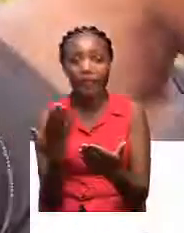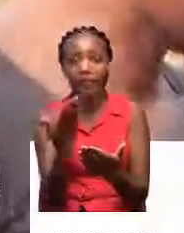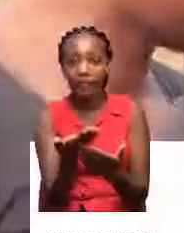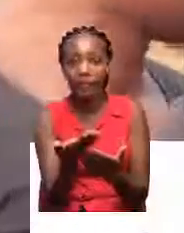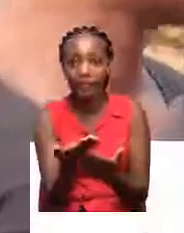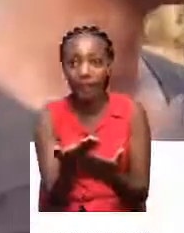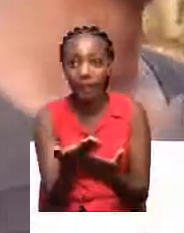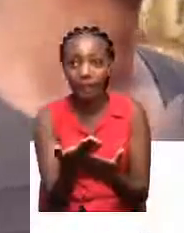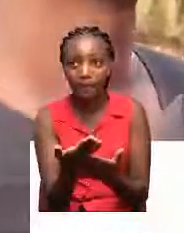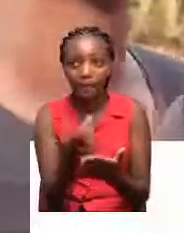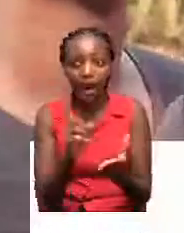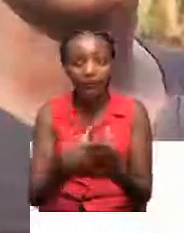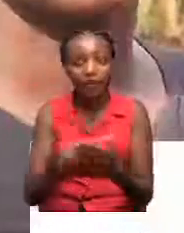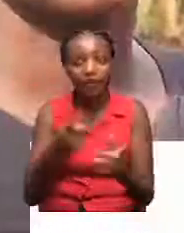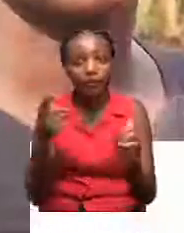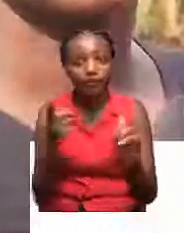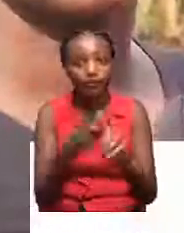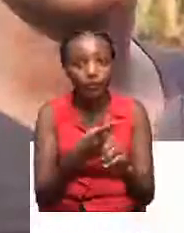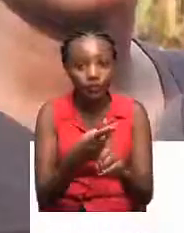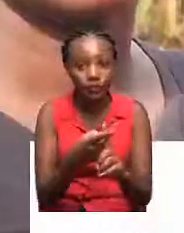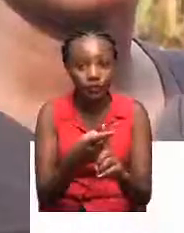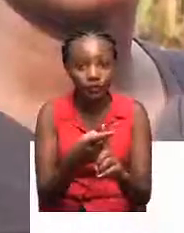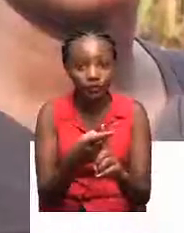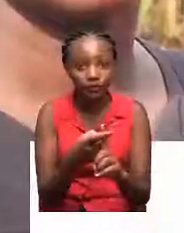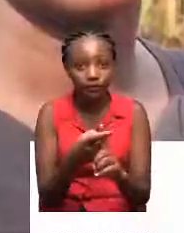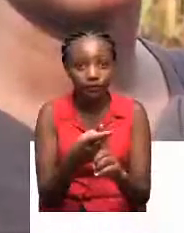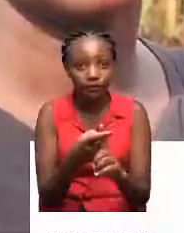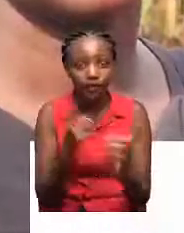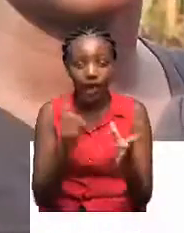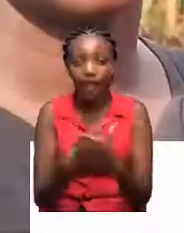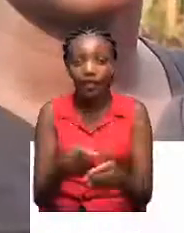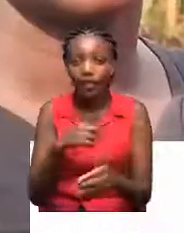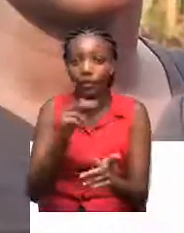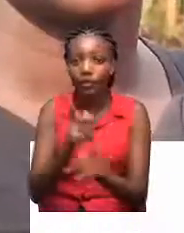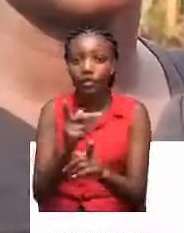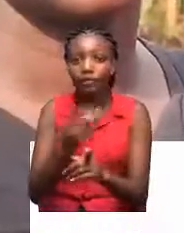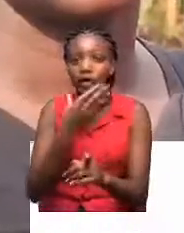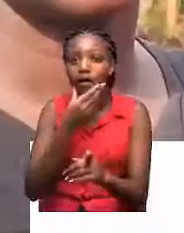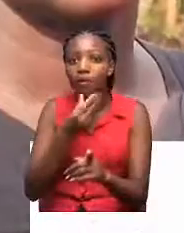Ikatoka ni positive. Nimeleta nimeweka private hospital